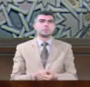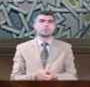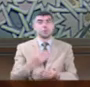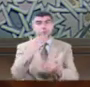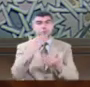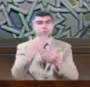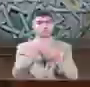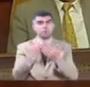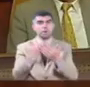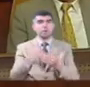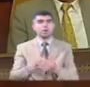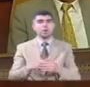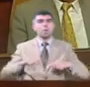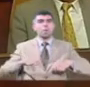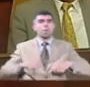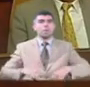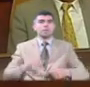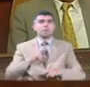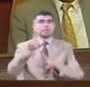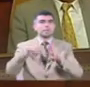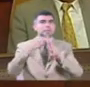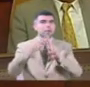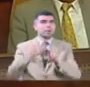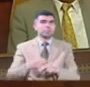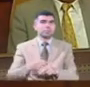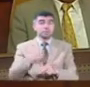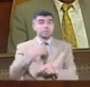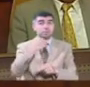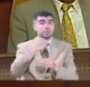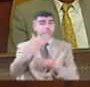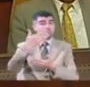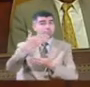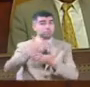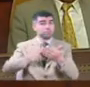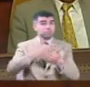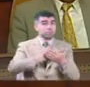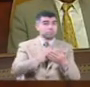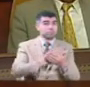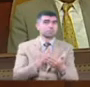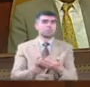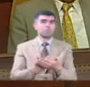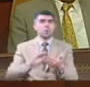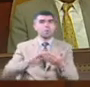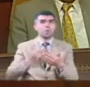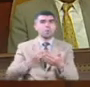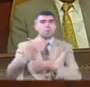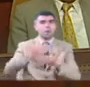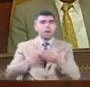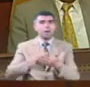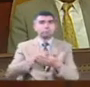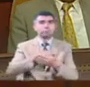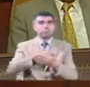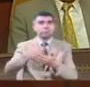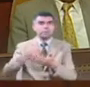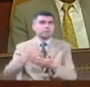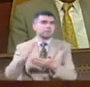شكرا السيد الوزير المحترم. المعطيات اللي أدليتم بها والتي